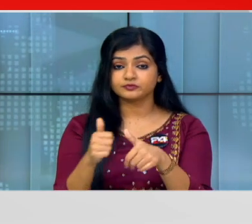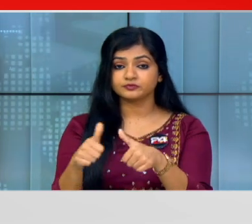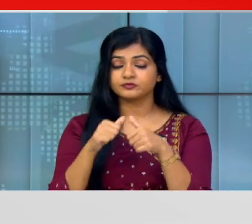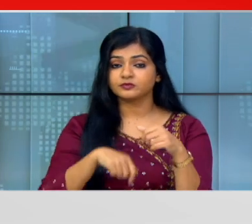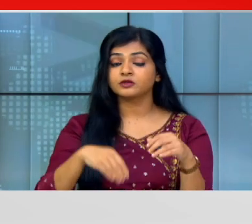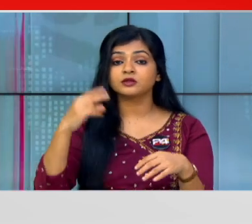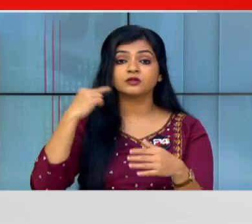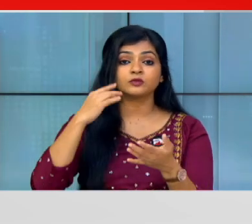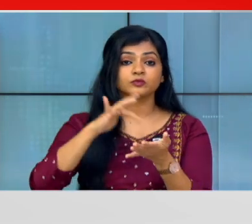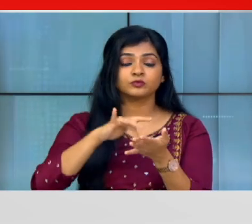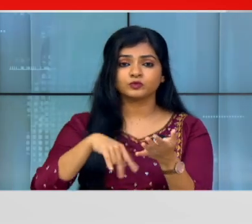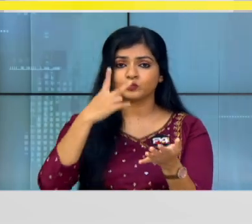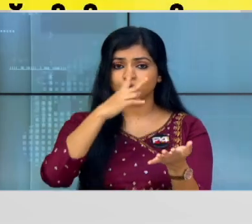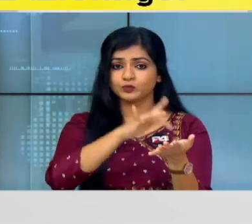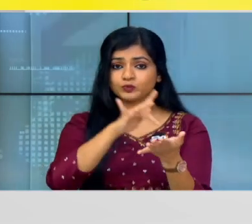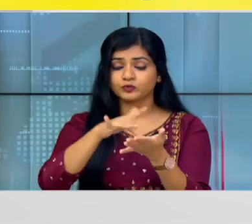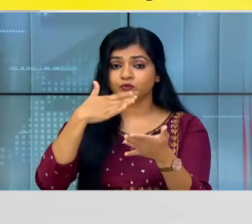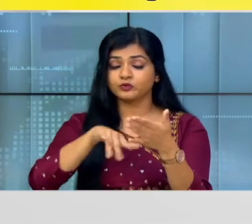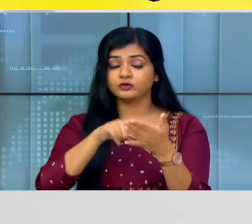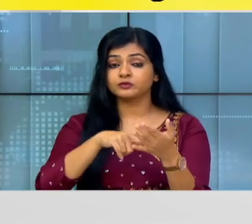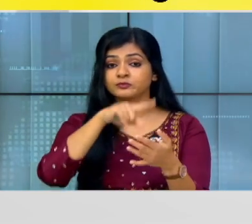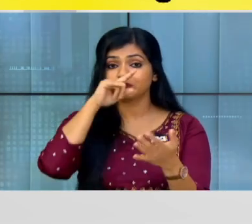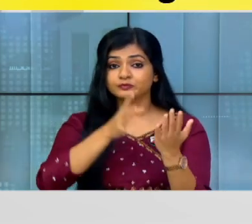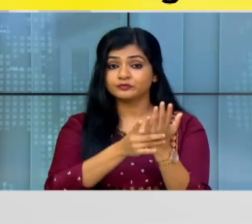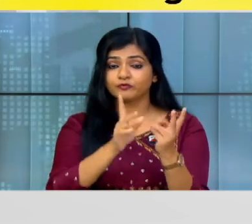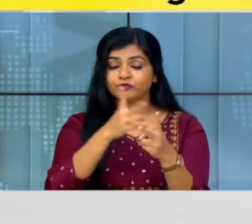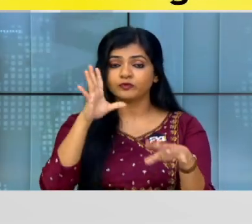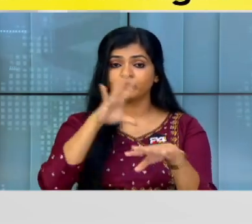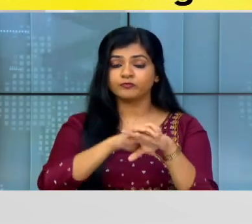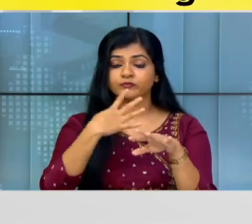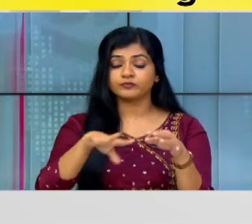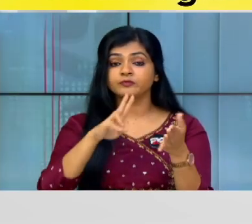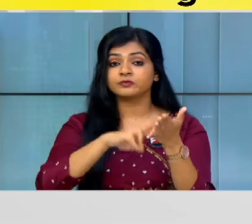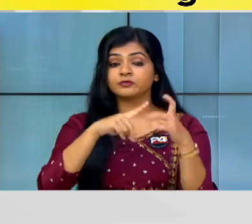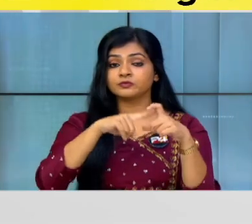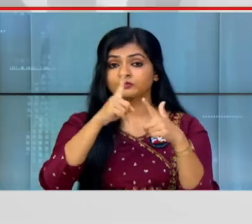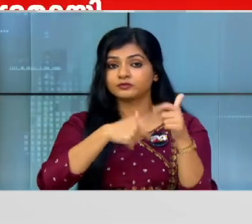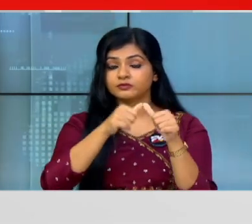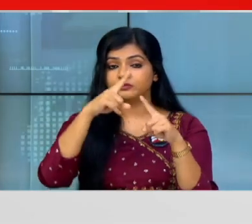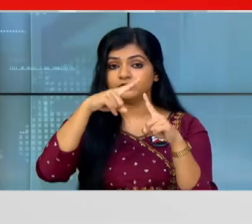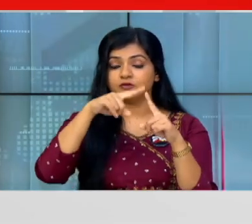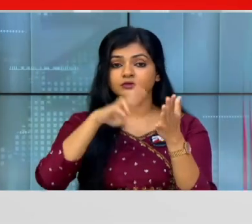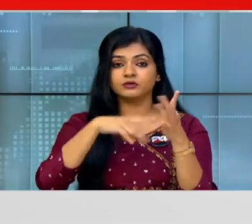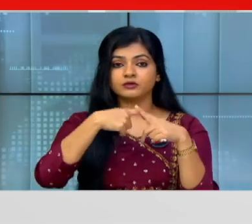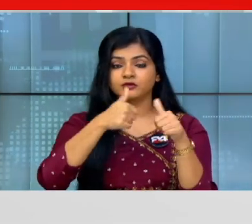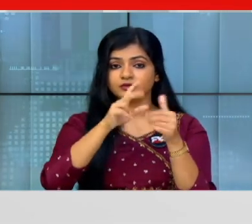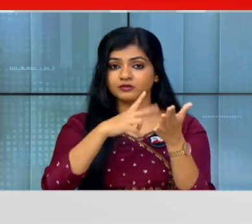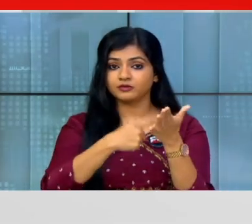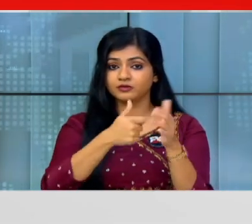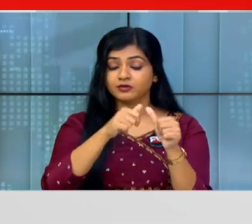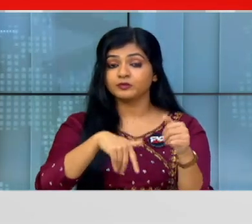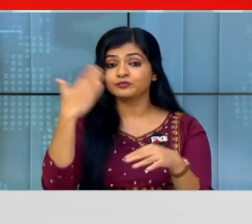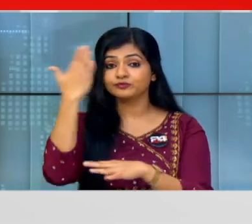ജില്ലയിൽ പ്രധാനമായും 2 ഇടങ്ങളിലാണ് ഇത്തരത്തിൽ ഈ കഞ്ചാവ് പിടികൂടിയത്. ഈ നെയ്യാറ്റിൻകര എക്സ്ചേഞ്ച് റേഞ്ചിലും അതേപോലെ അമരവിള ചെക്ക് പോസ്റ്റിലുമാണ് ഈ